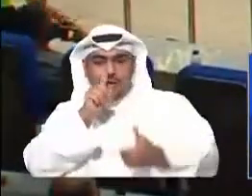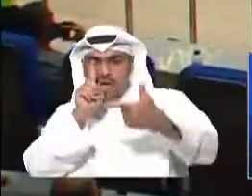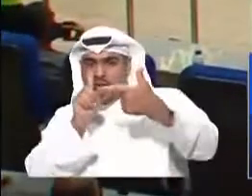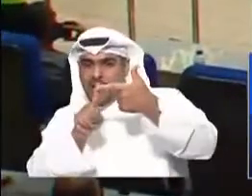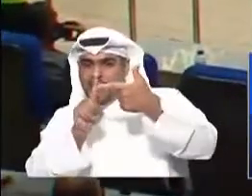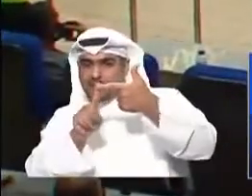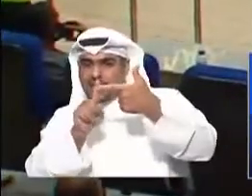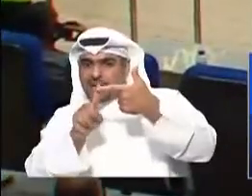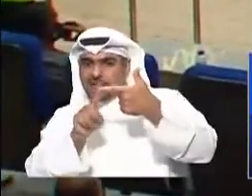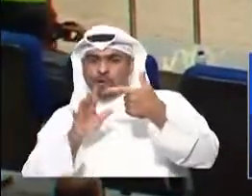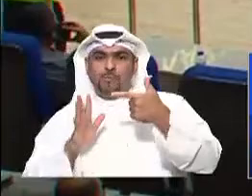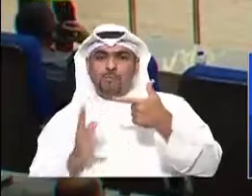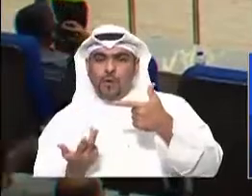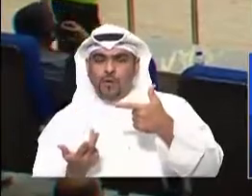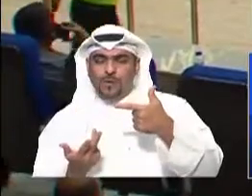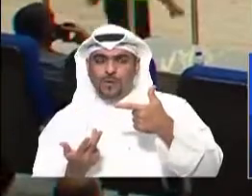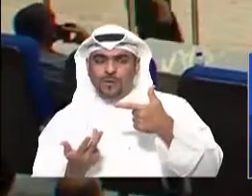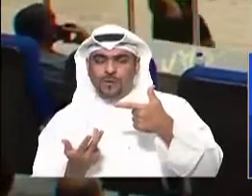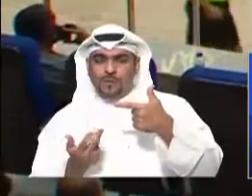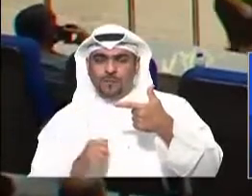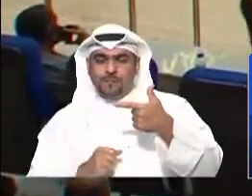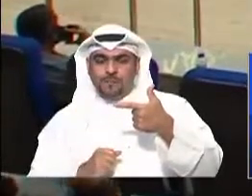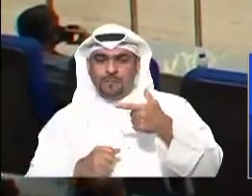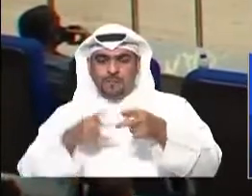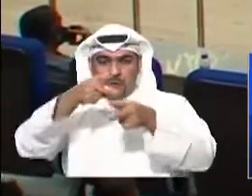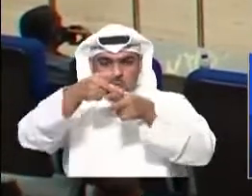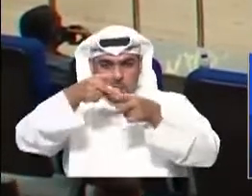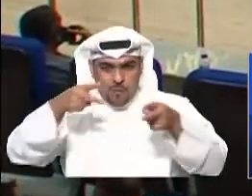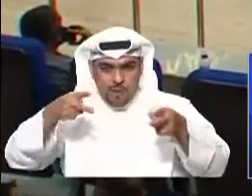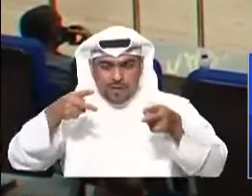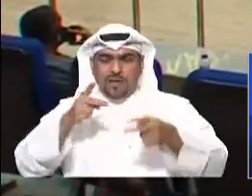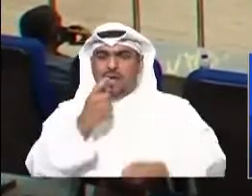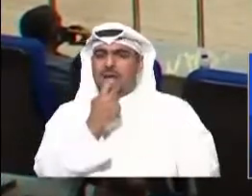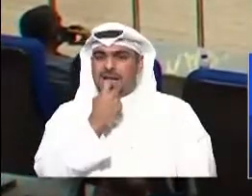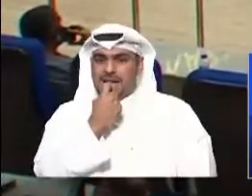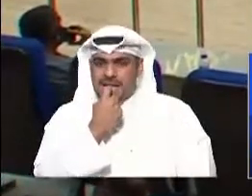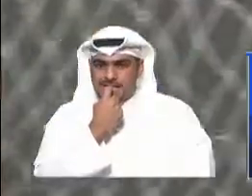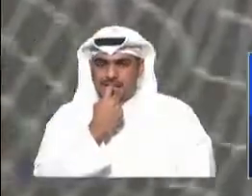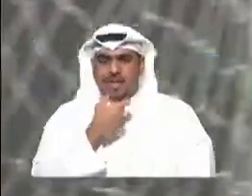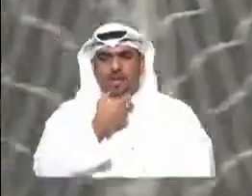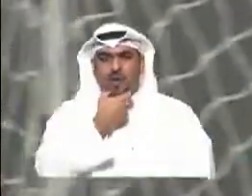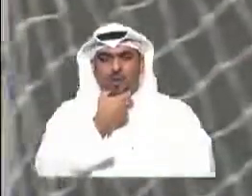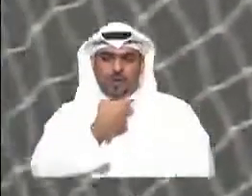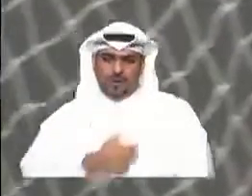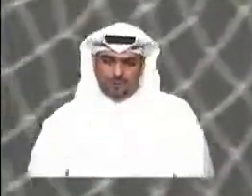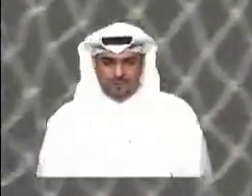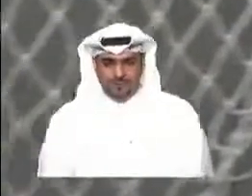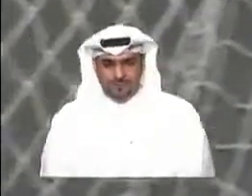بفارق الأهداف عن الثلاثي المكون من الكويت والقادسية واليرموك.